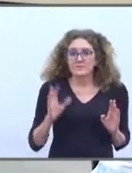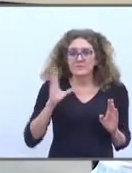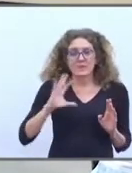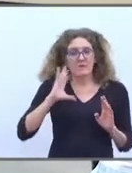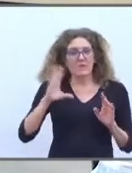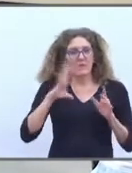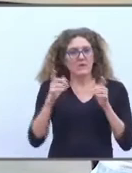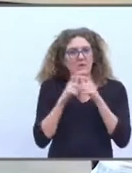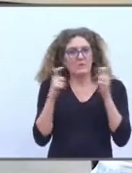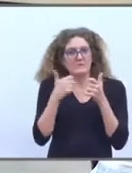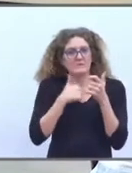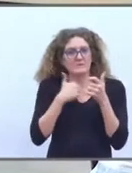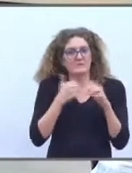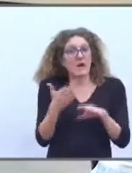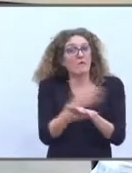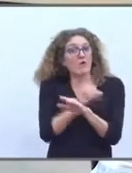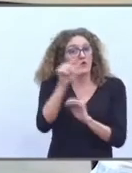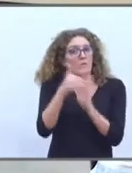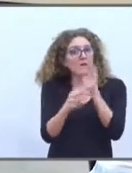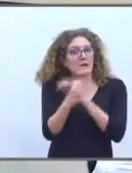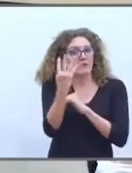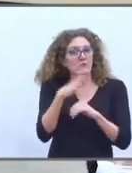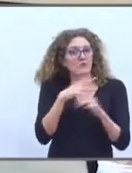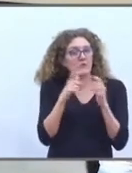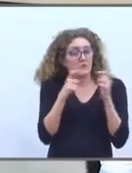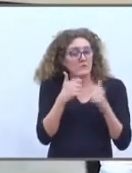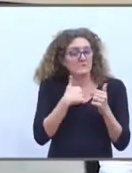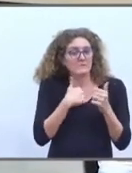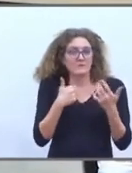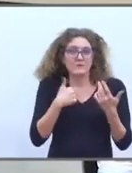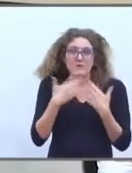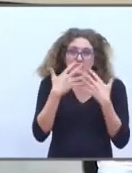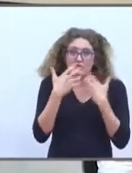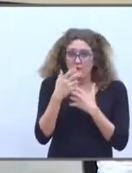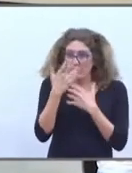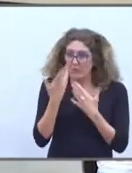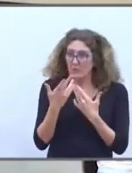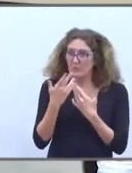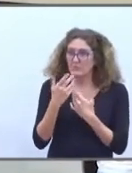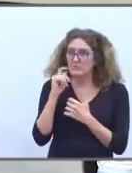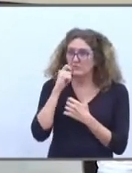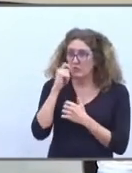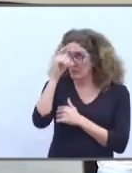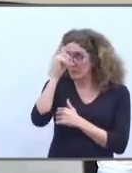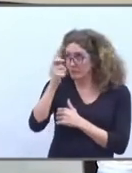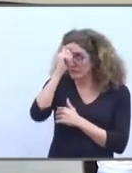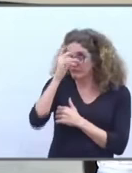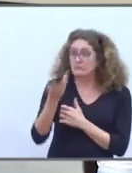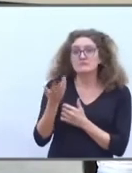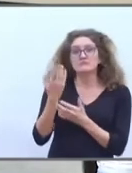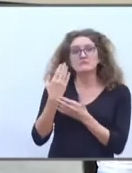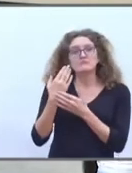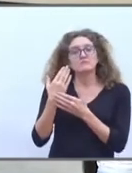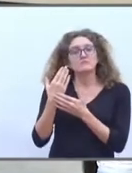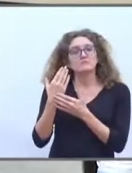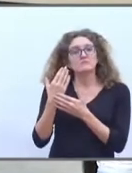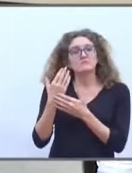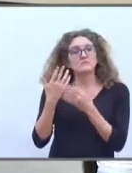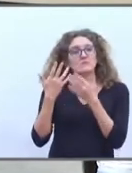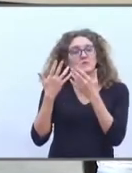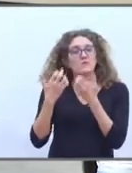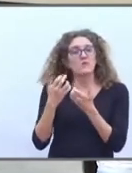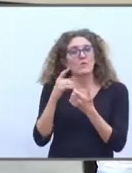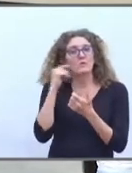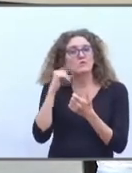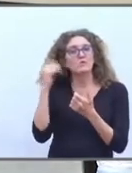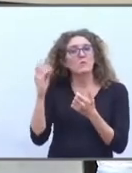avant 2014. Et là, je voudrais saluer l'action de ma prédécesseure au niveau de la régie, Madame Galabrin-Boulbe,